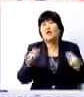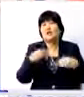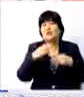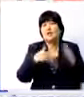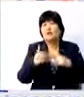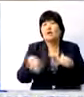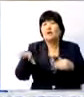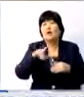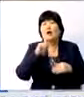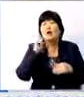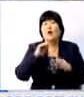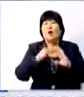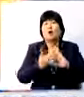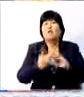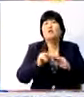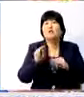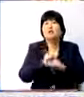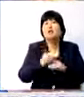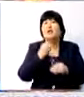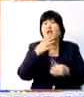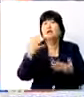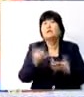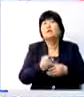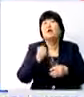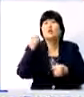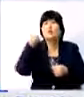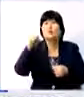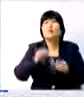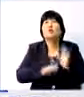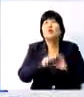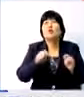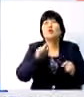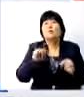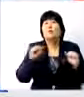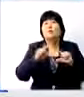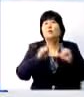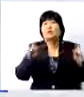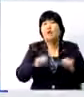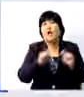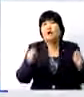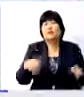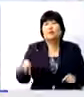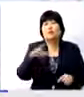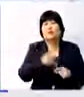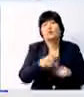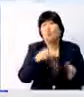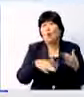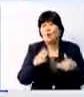жастарын тәрбиелеп жақсы жетістіктерге жетеміз, чемпиондар шығарамыз. Бұл спорт кешенін ашылғанына біз өте